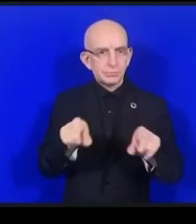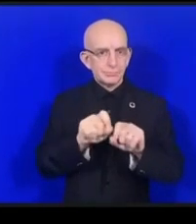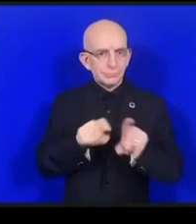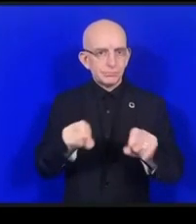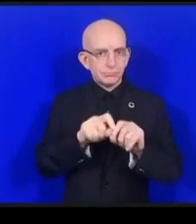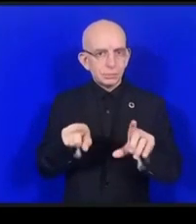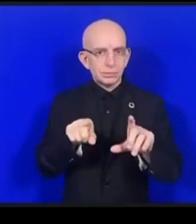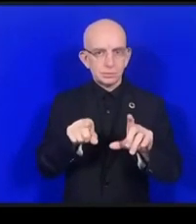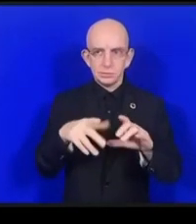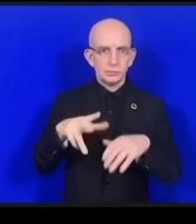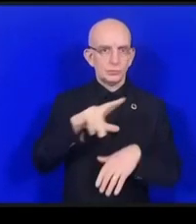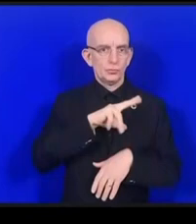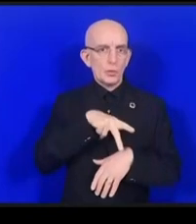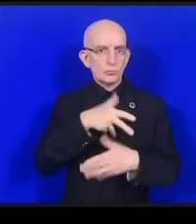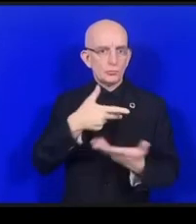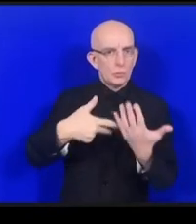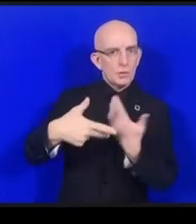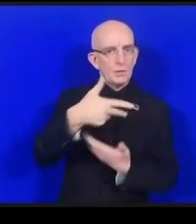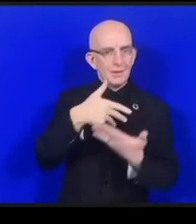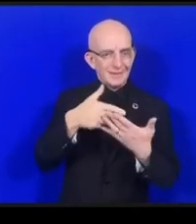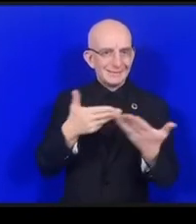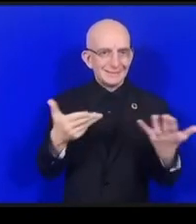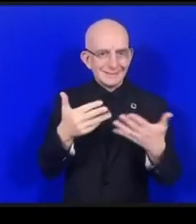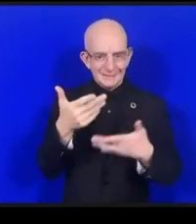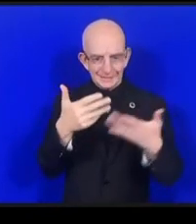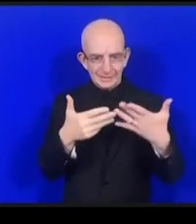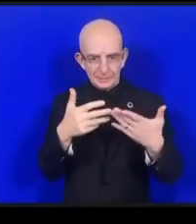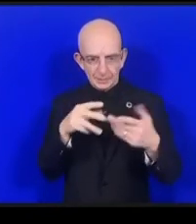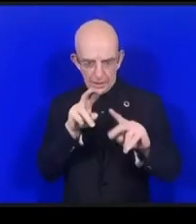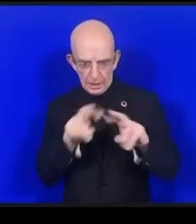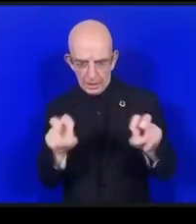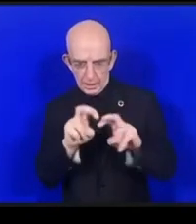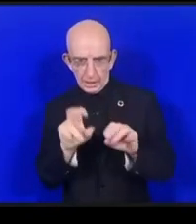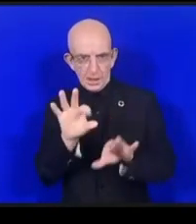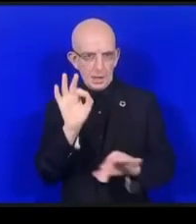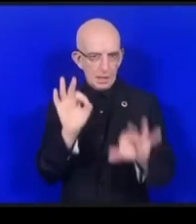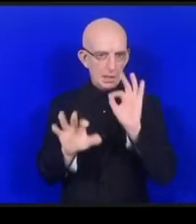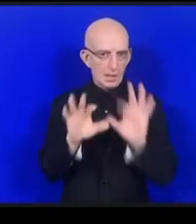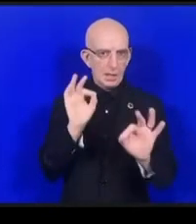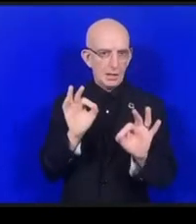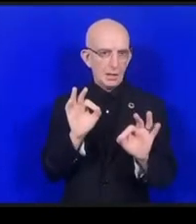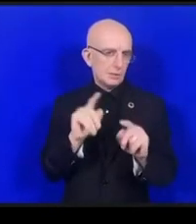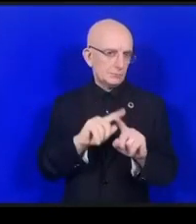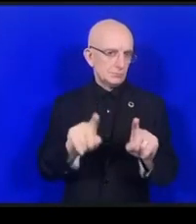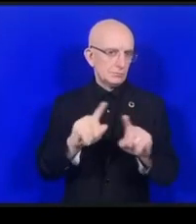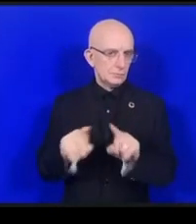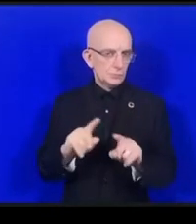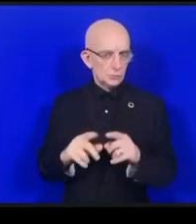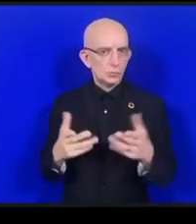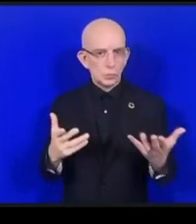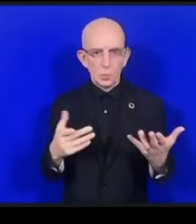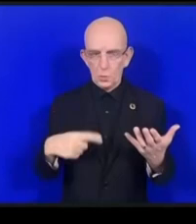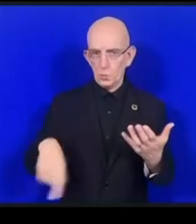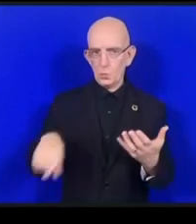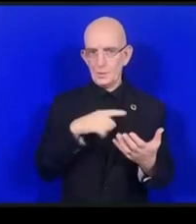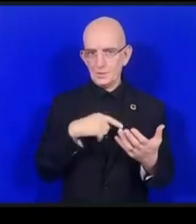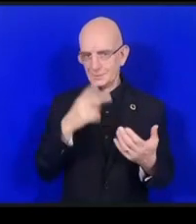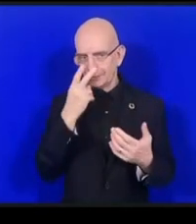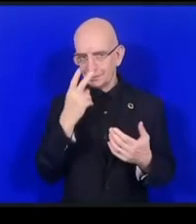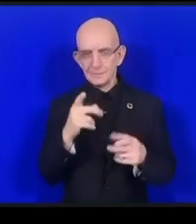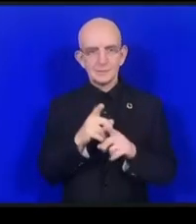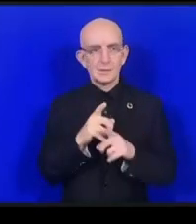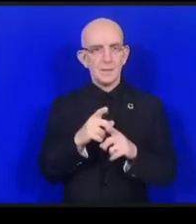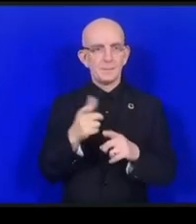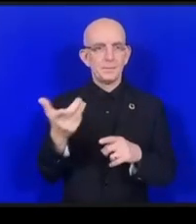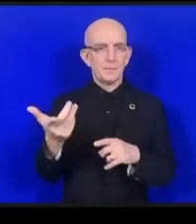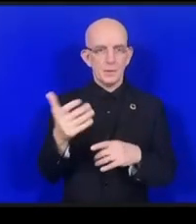данные пусть не на техническом уровне но мы знаем что это происходит и мы в Молодёжной коалиции